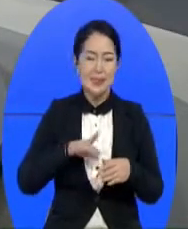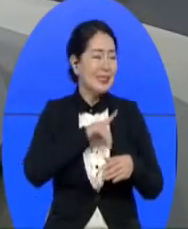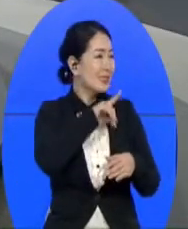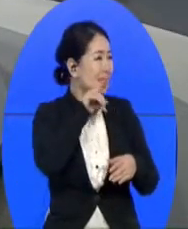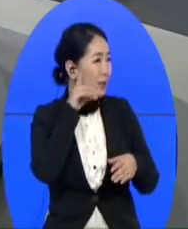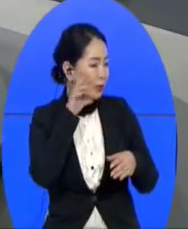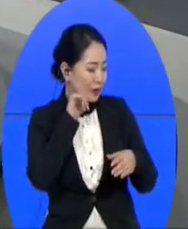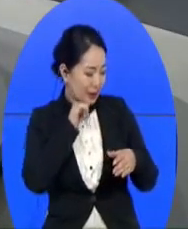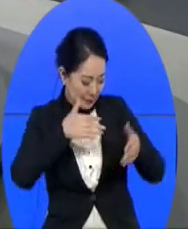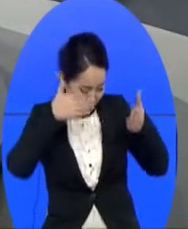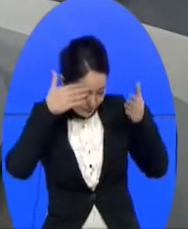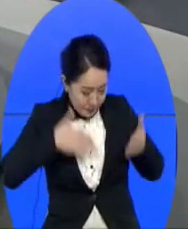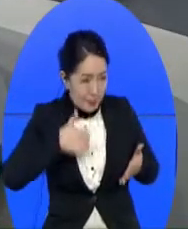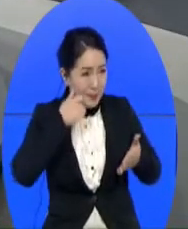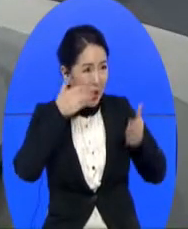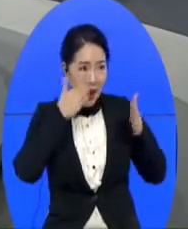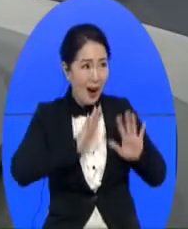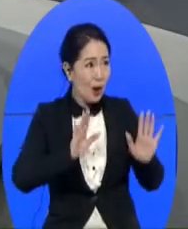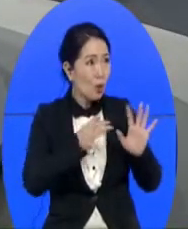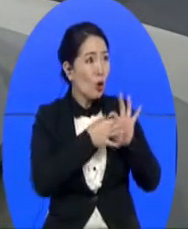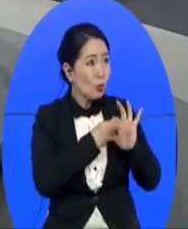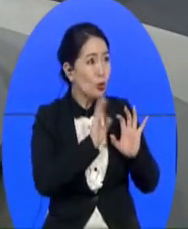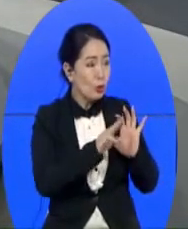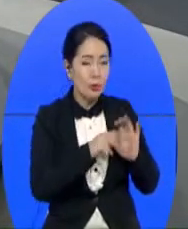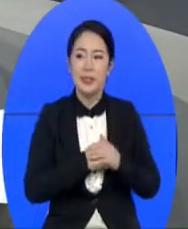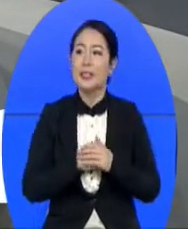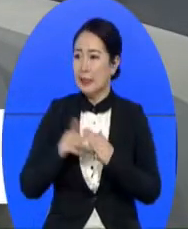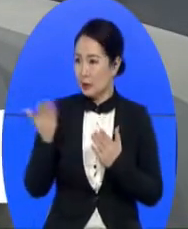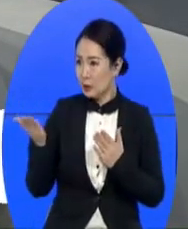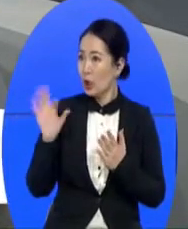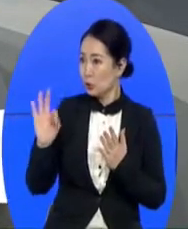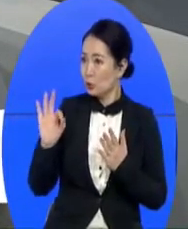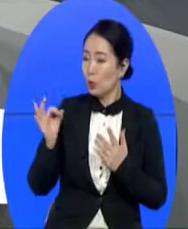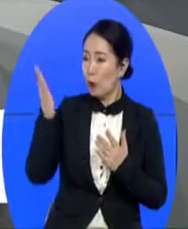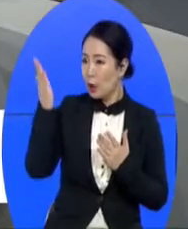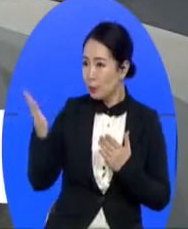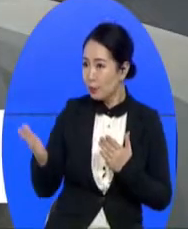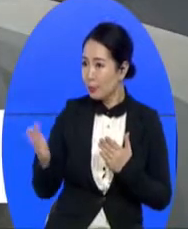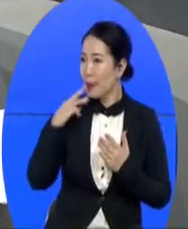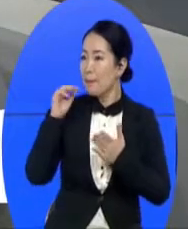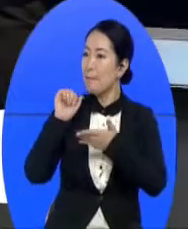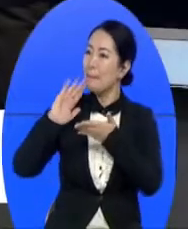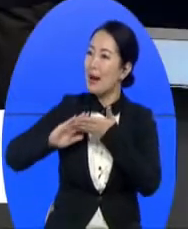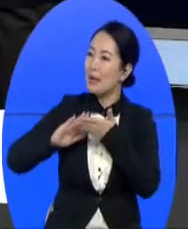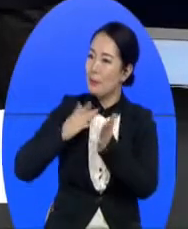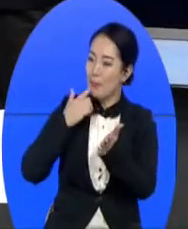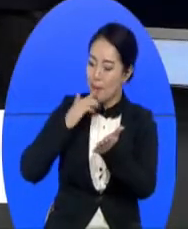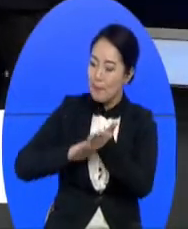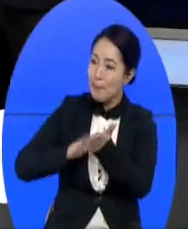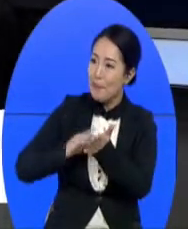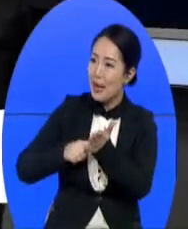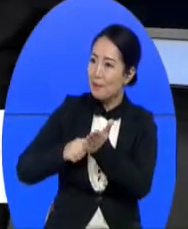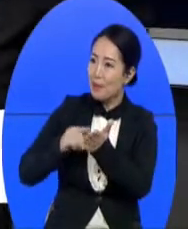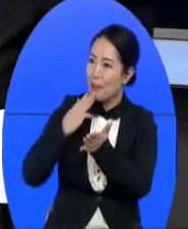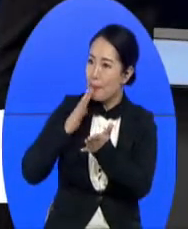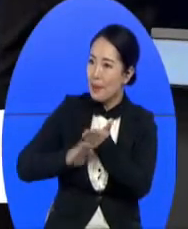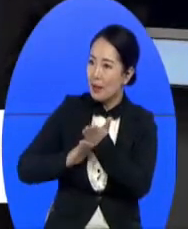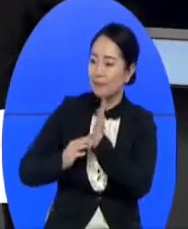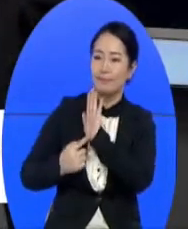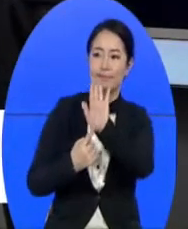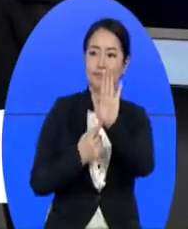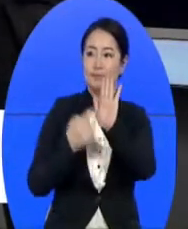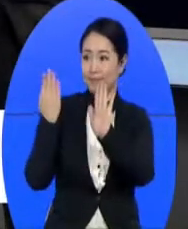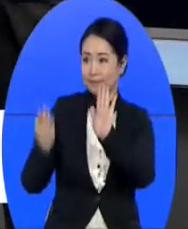анхаарал тавьгаатай холбоотой байх та тийм үү? Тэгээ энэ таны зөвлөлдөө. Тэр бид дэлгэцэн дээр бас зарим тоон баримтуудаас илүү бас дэлгэрэнгүй тайлбарлая гэж бодож